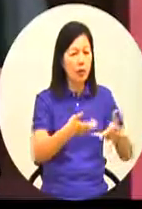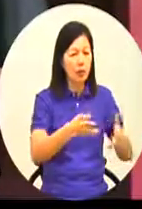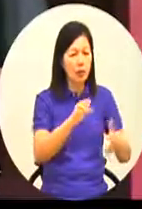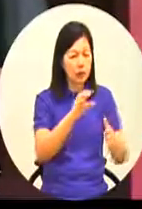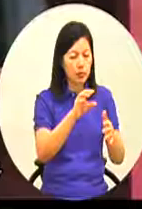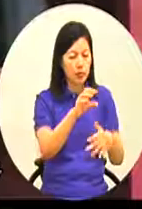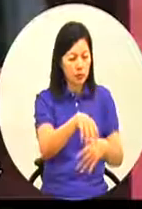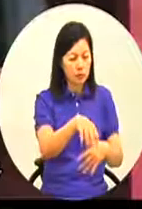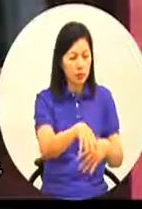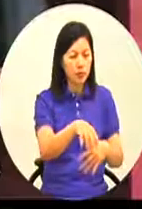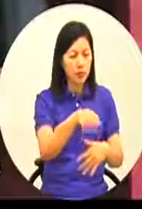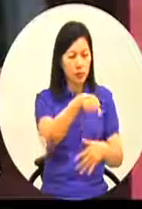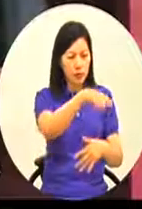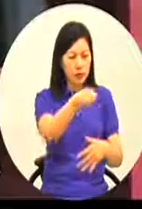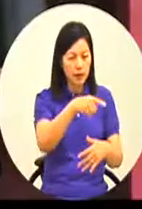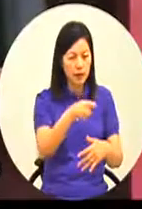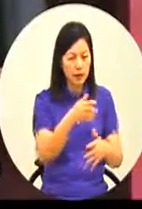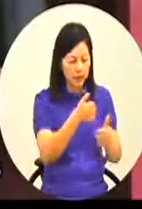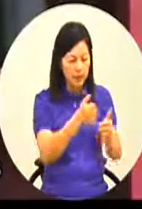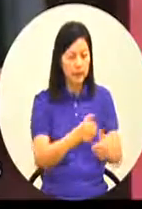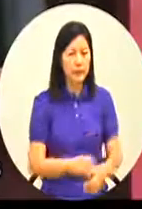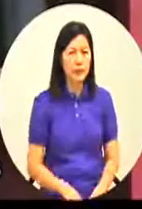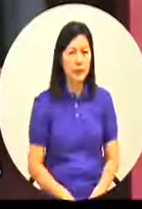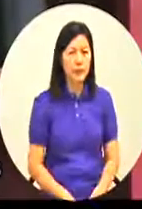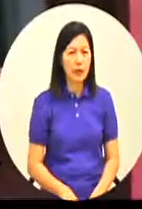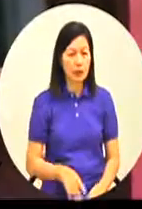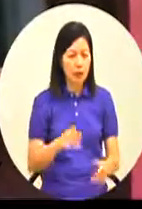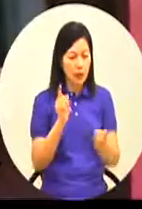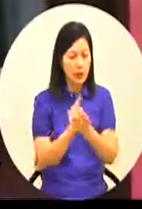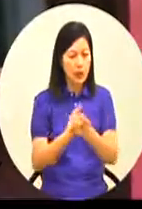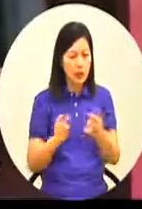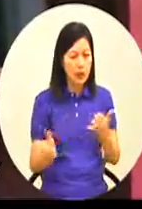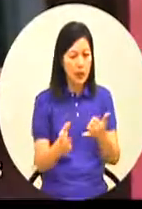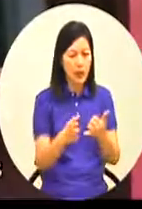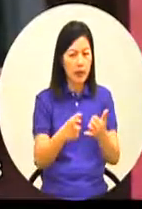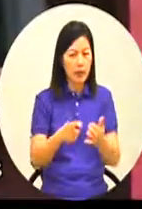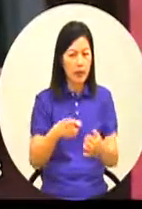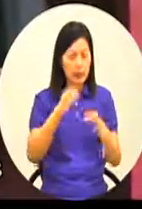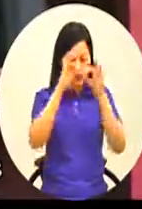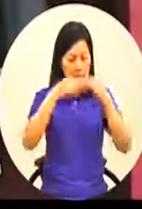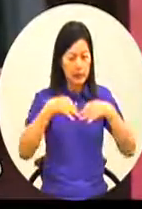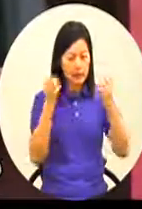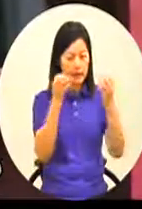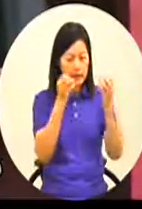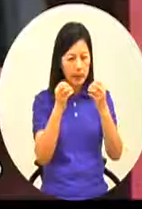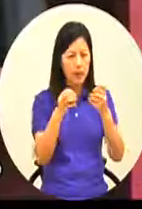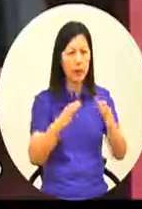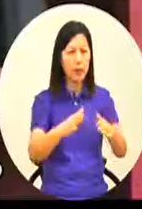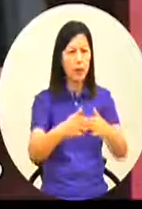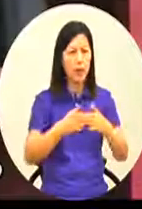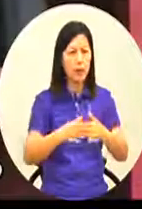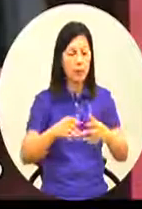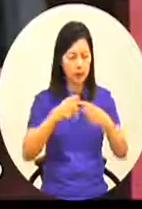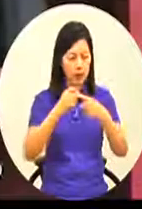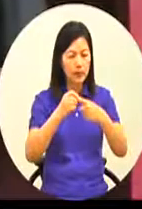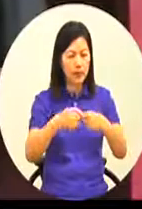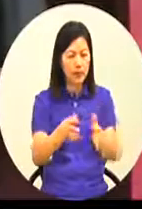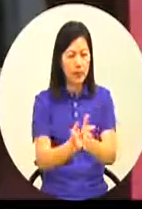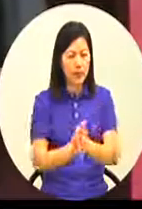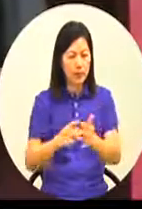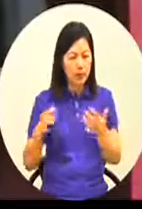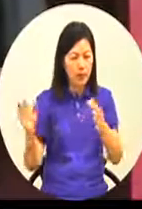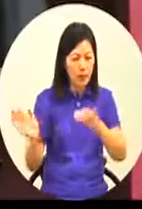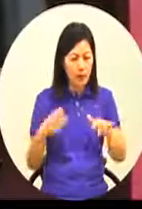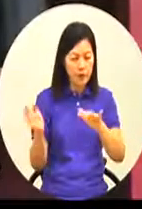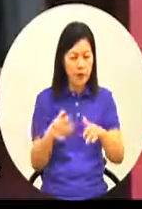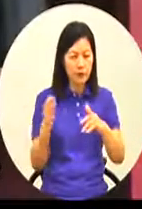我想针对风灾的部分，我想还是要有一些必须要检讨的部分，所以我想针对第一个部分，就是我们的风灾的因应，